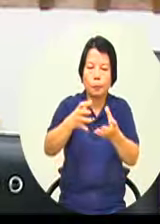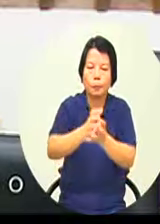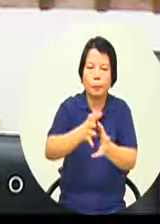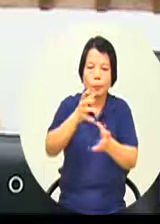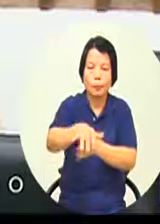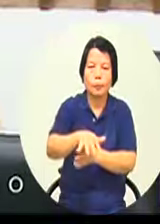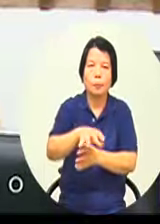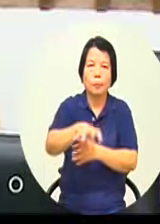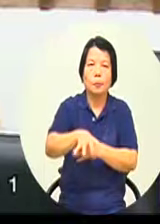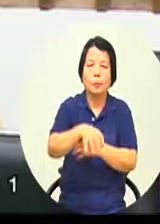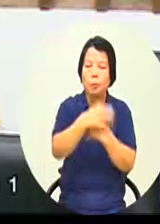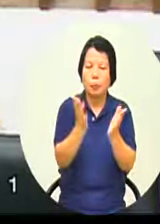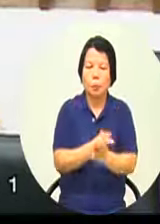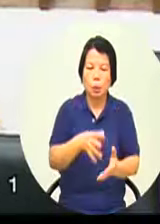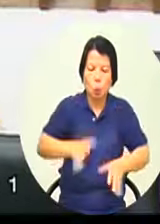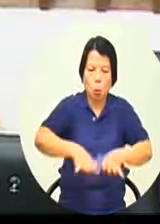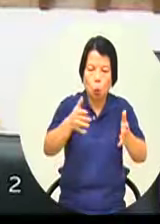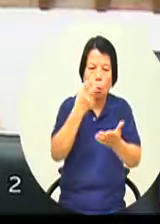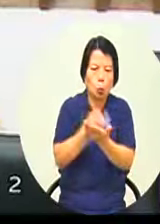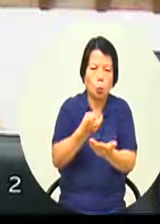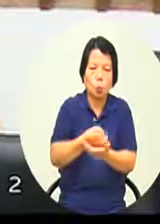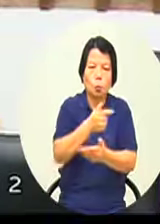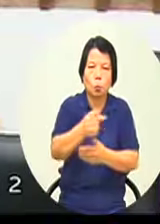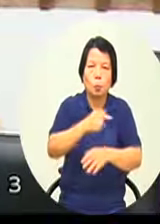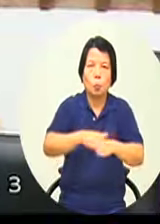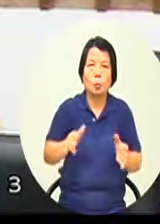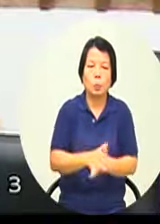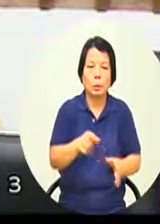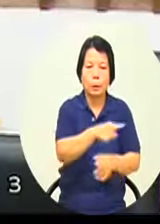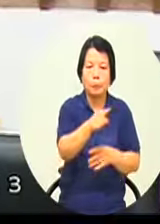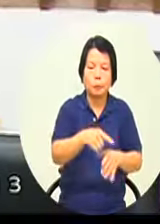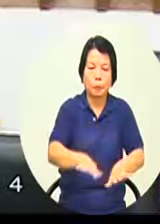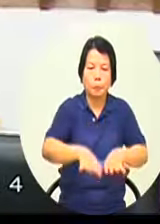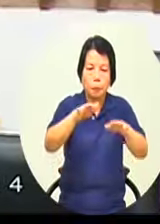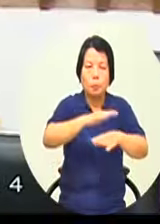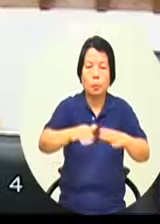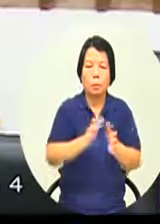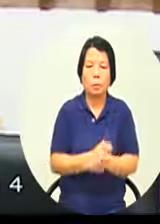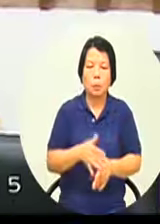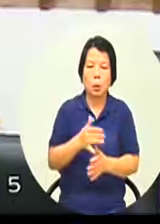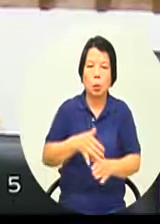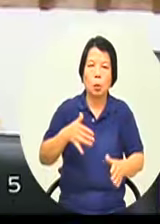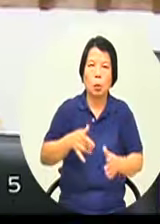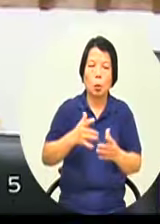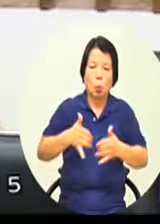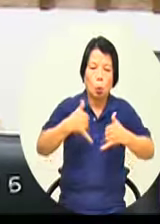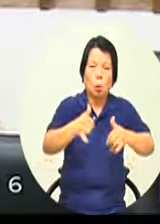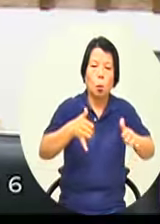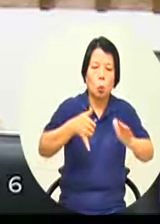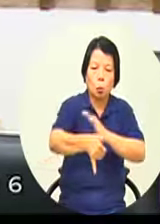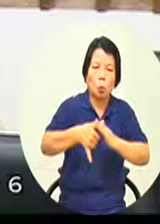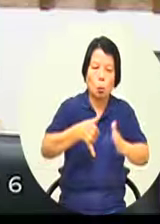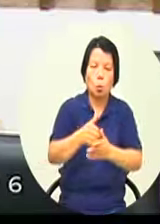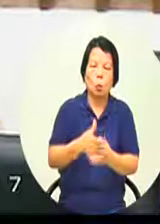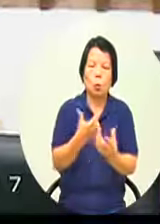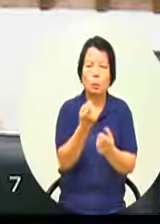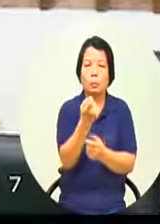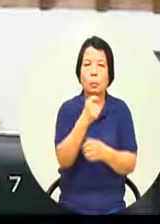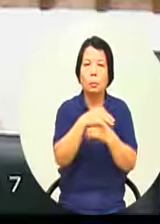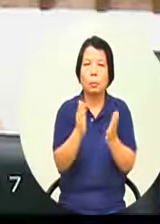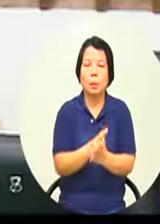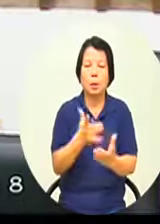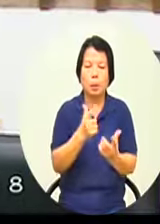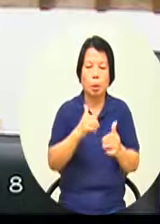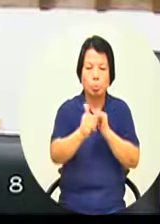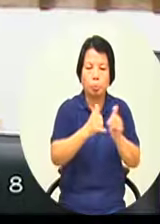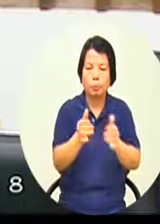非常的严重哦，那当地就会常常的积水，那他那边出入的道路也不多，所以说民众他常常都要绕路